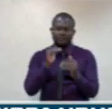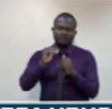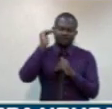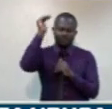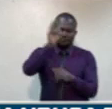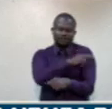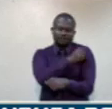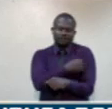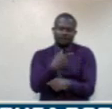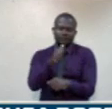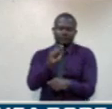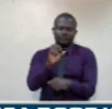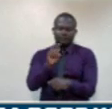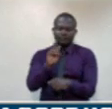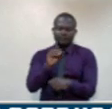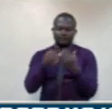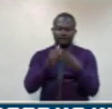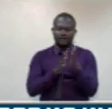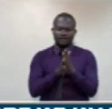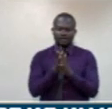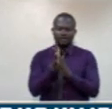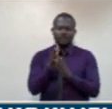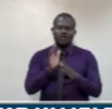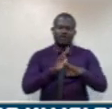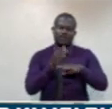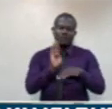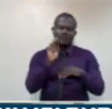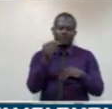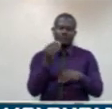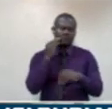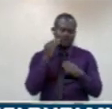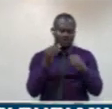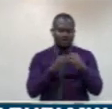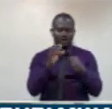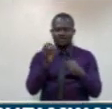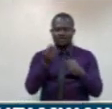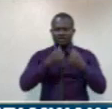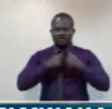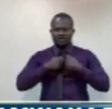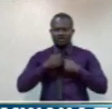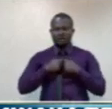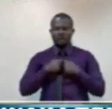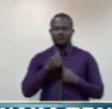ku bitaro bya Gatonde. Ni ibitaro byuzuye bitwaye asaga miliyari 2 na miliyoni 800 z'amafaranga y'u Rwanda.